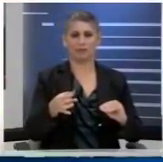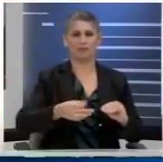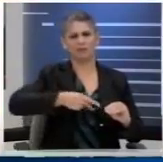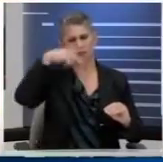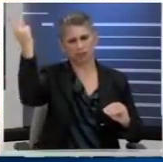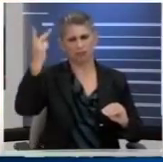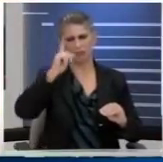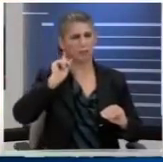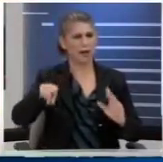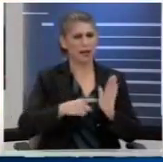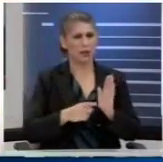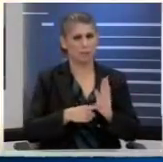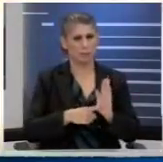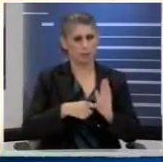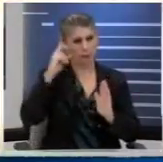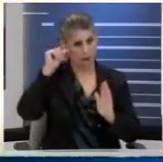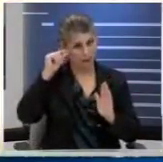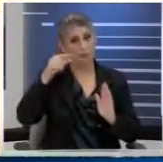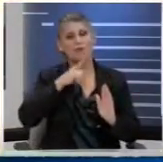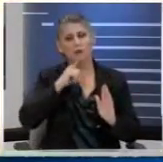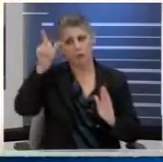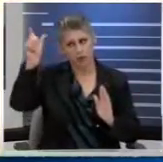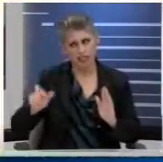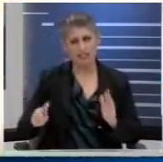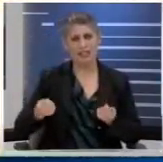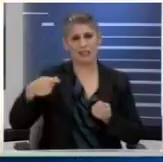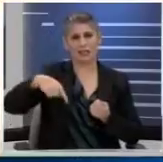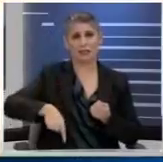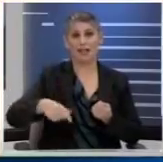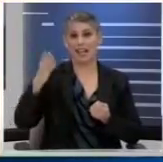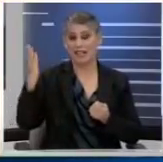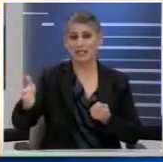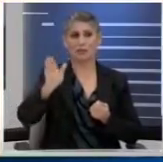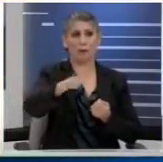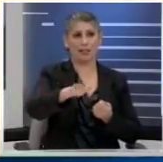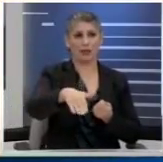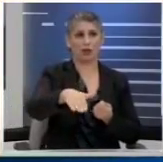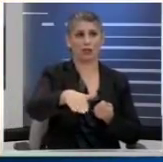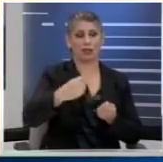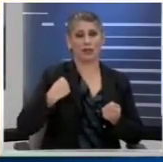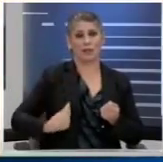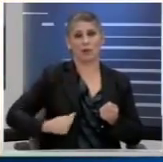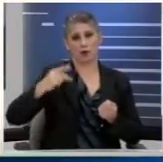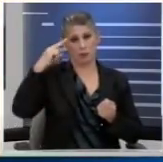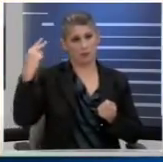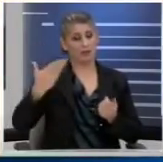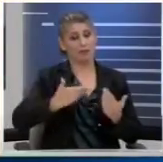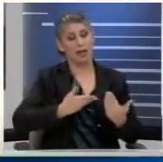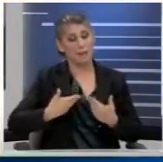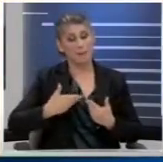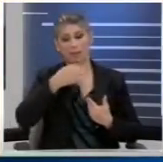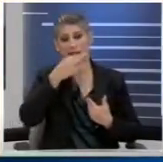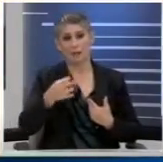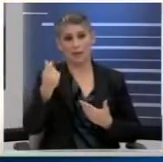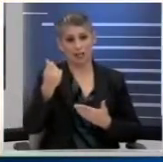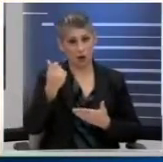τα πανεπιστήμια, όπως κάνετε και εσείς σήμερα. Αλλά εσείς ήσασταν αυτοί που απαξιώσατε τα δημόσια πανεπιστήμια. Εμείς λοιπόν λέμε